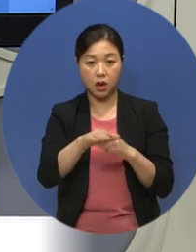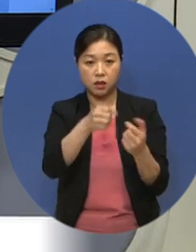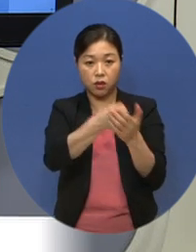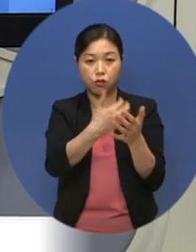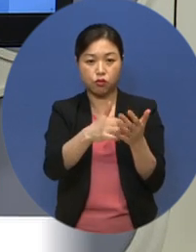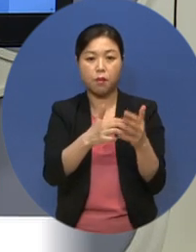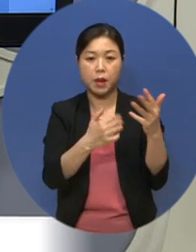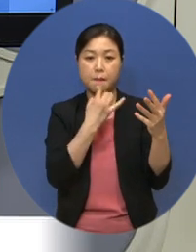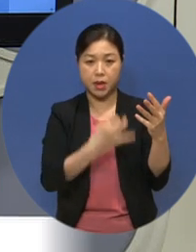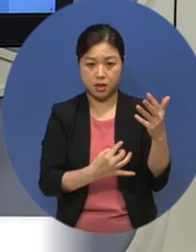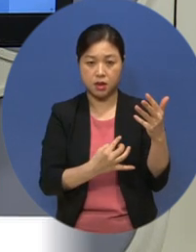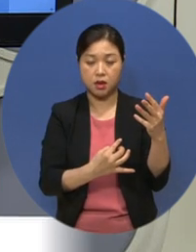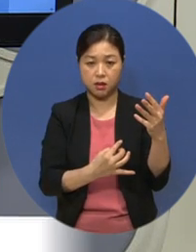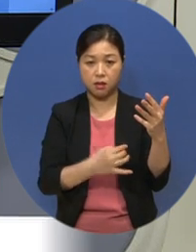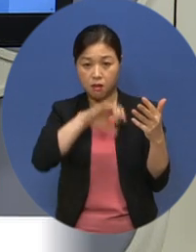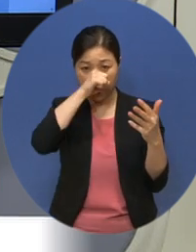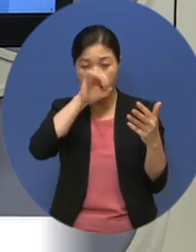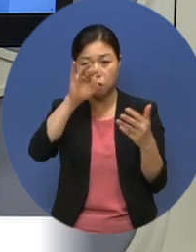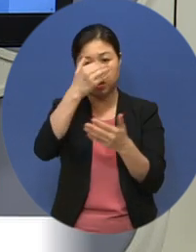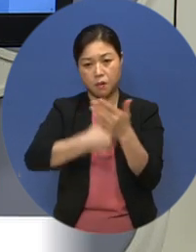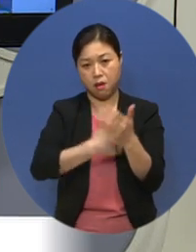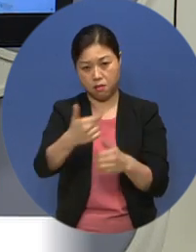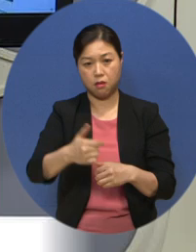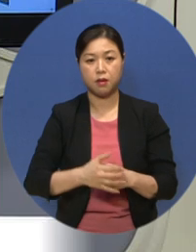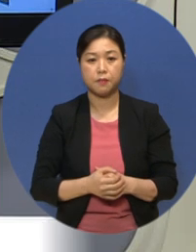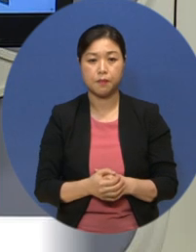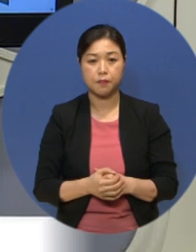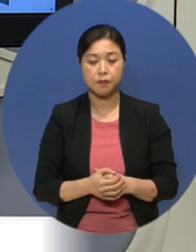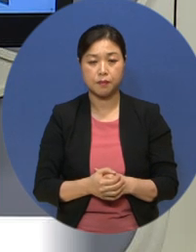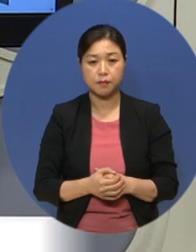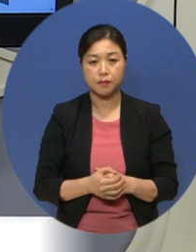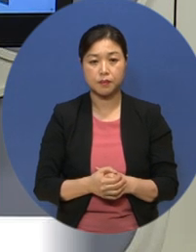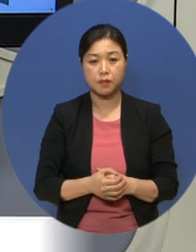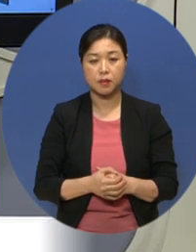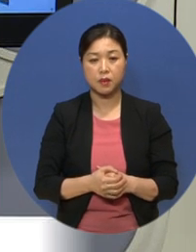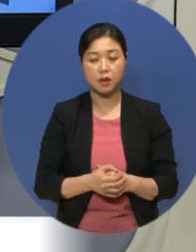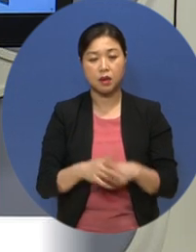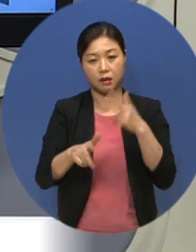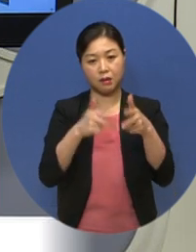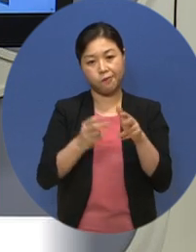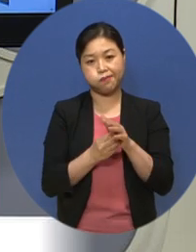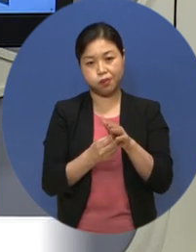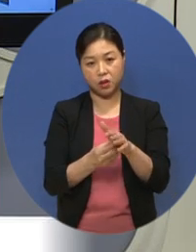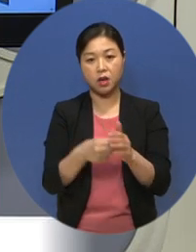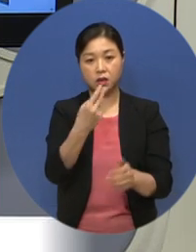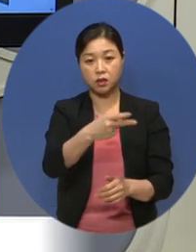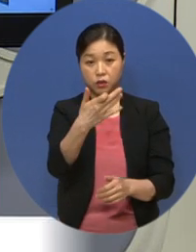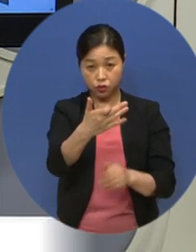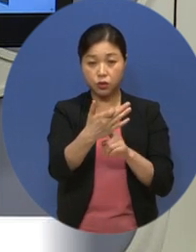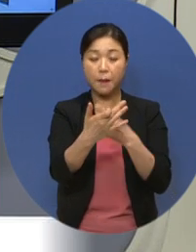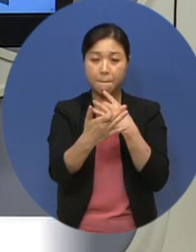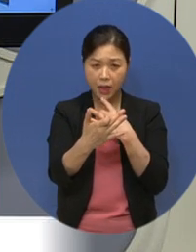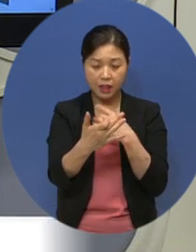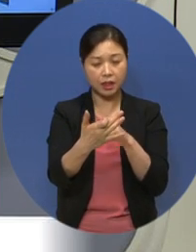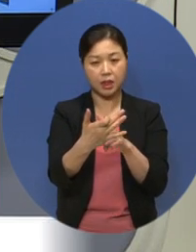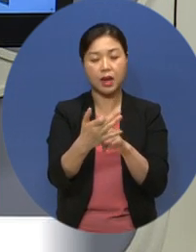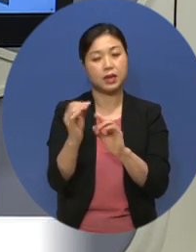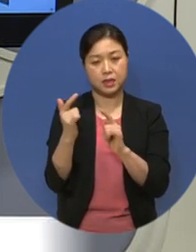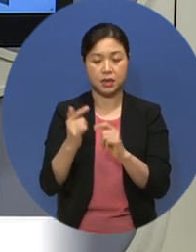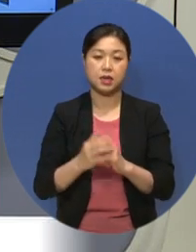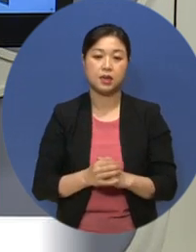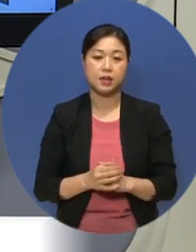예산이 크게 불용 된 것인데요 특히 단순히 사업 부진이 2019년 에 국한된 것이 아니라는